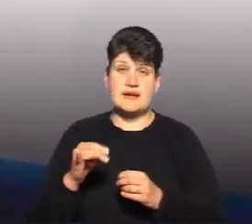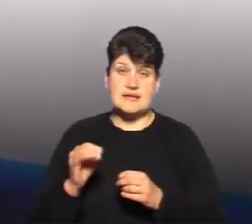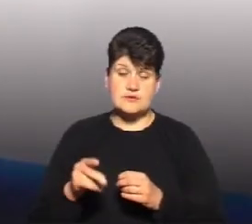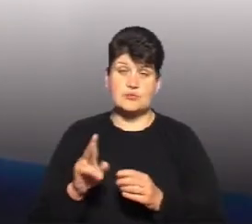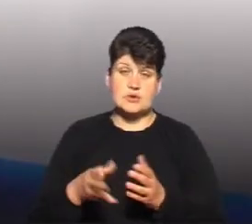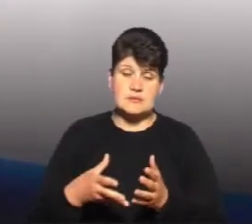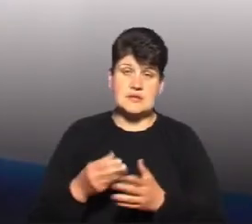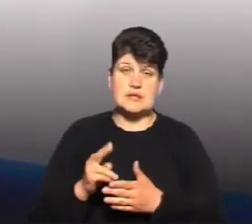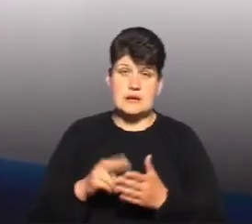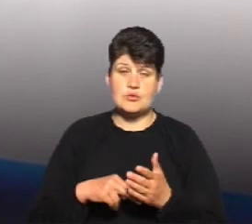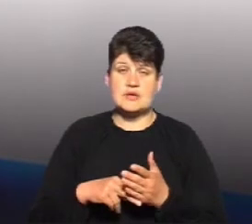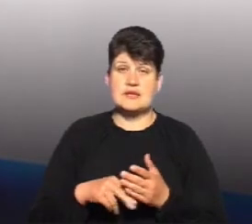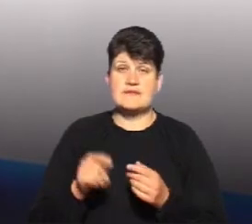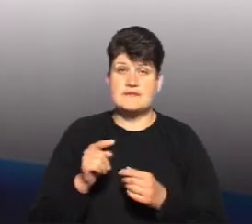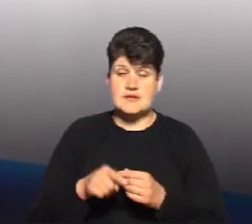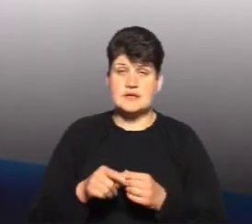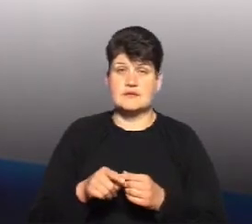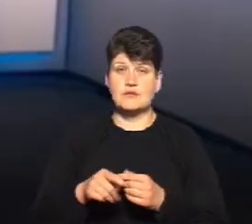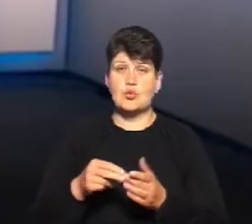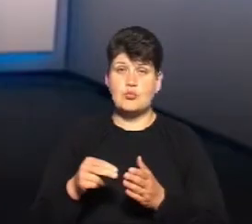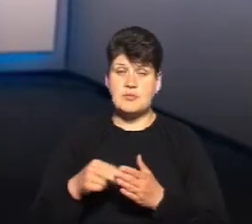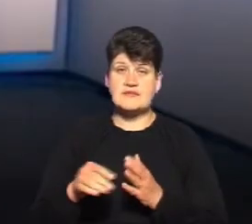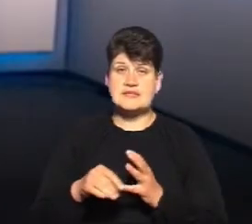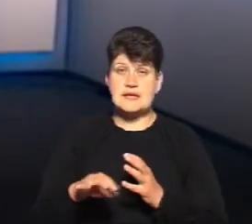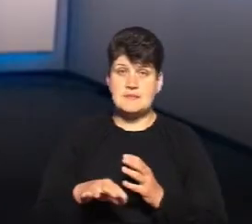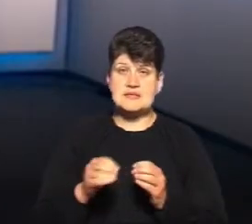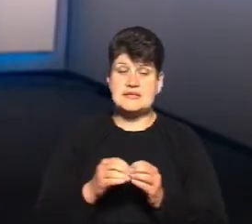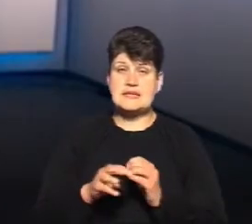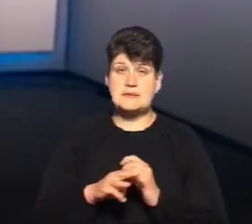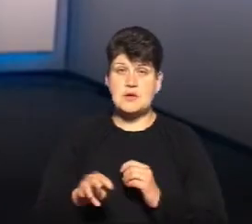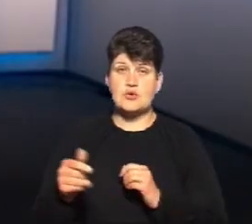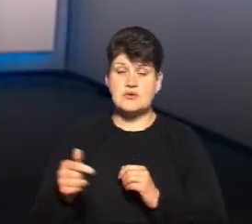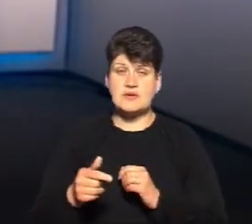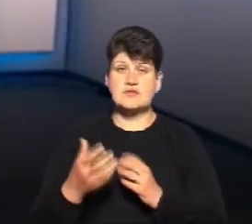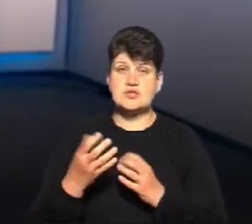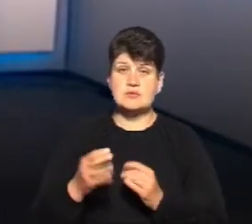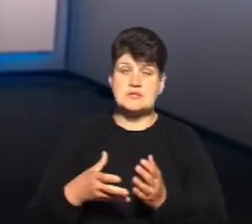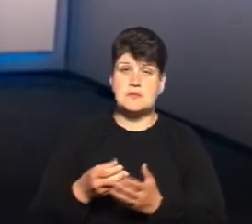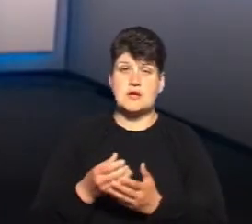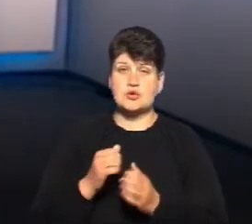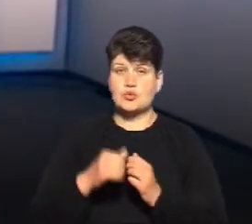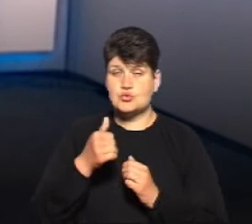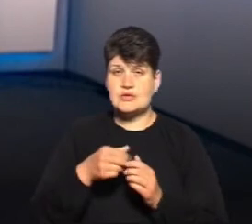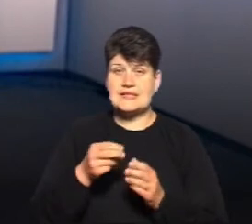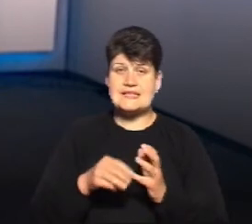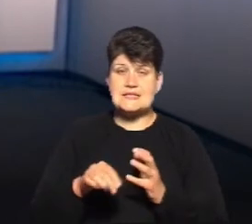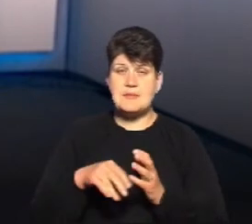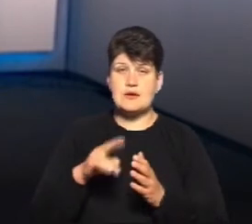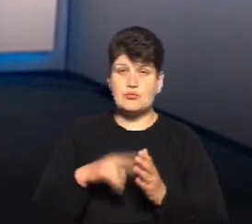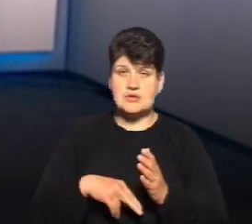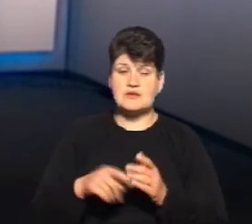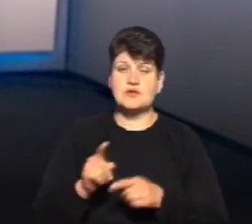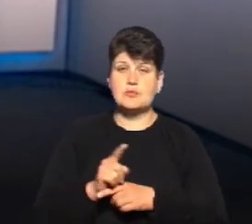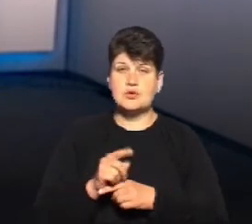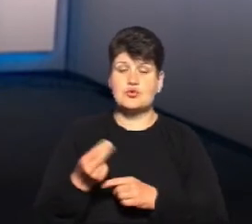Звичайно. Він, після того, що він викупив цю земельну ділянку за 10 мільйонів гривень, він ще буде сплачувати кожного року земельний податок від нормативної грошової оцінки земельної